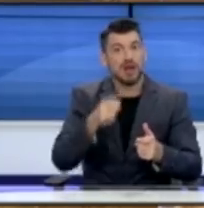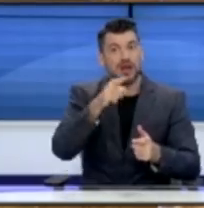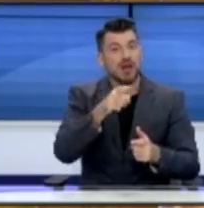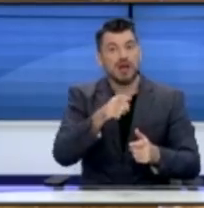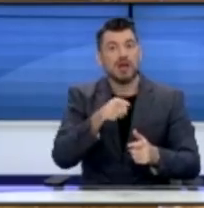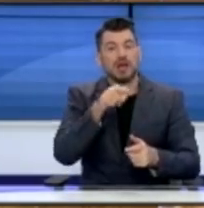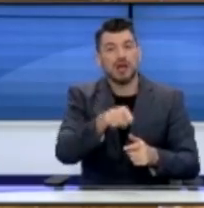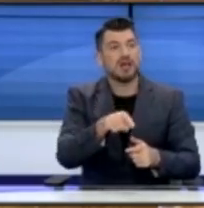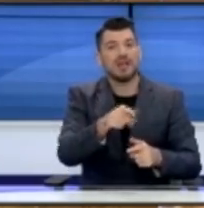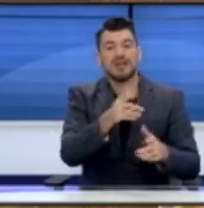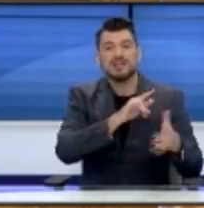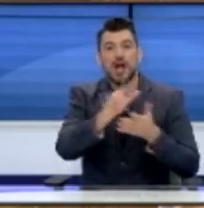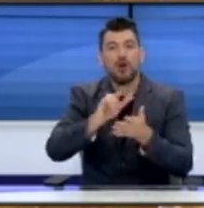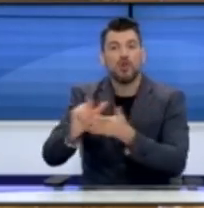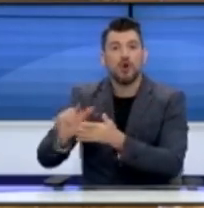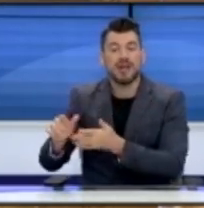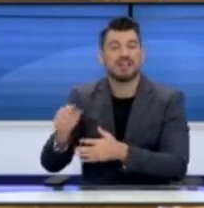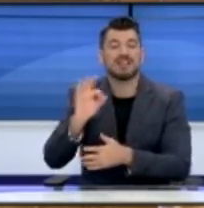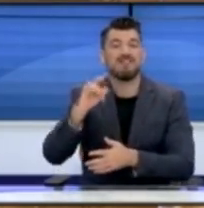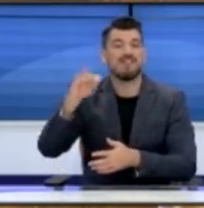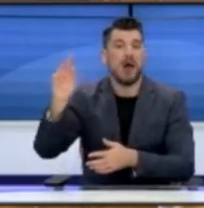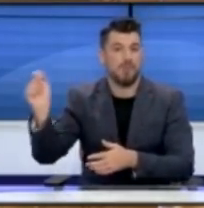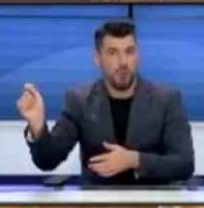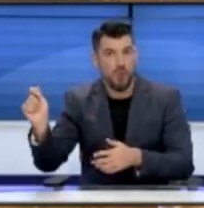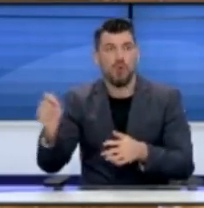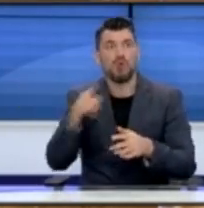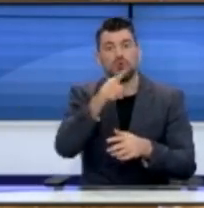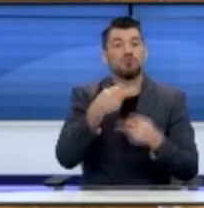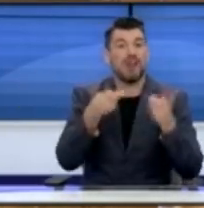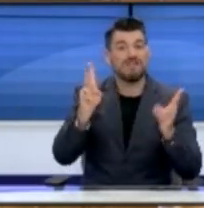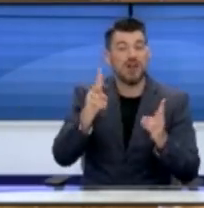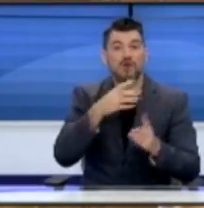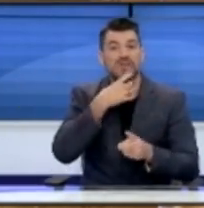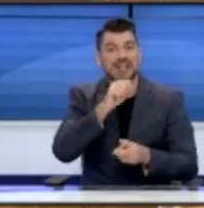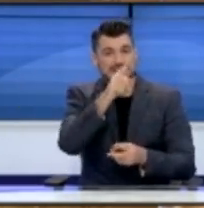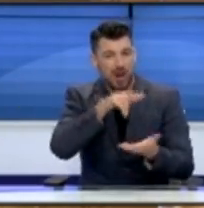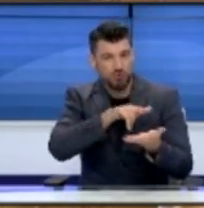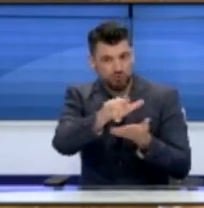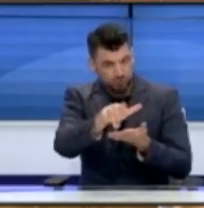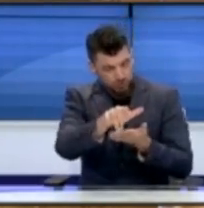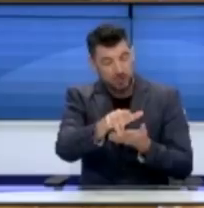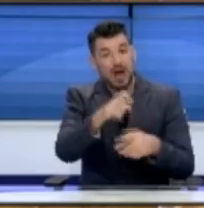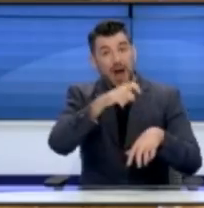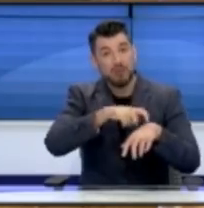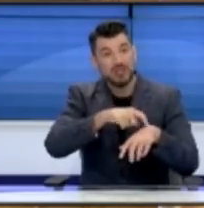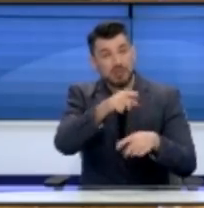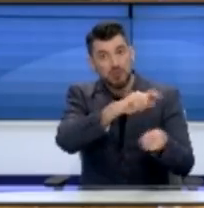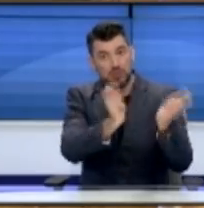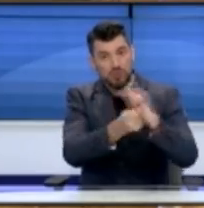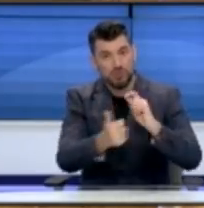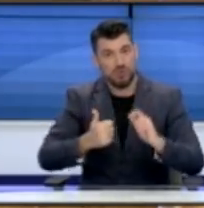Φράπορτ, στους ιδιωτικούς οδικούς άξονες, στο Ελευθέριος Βενιζέλος από την ημέρα της ιδιωτικοποίησής